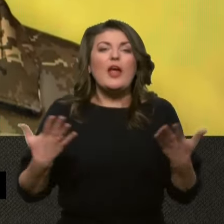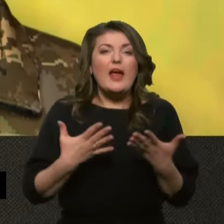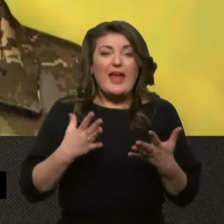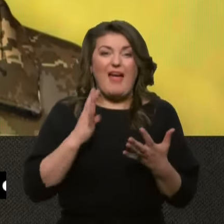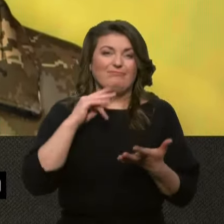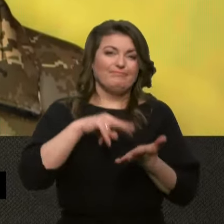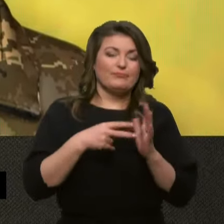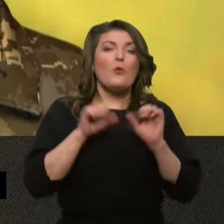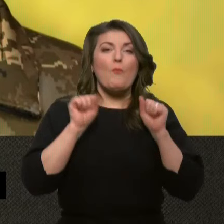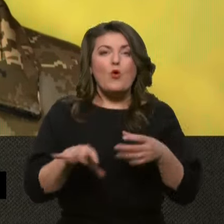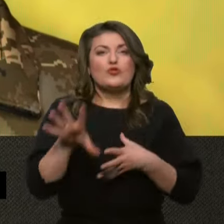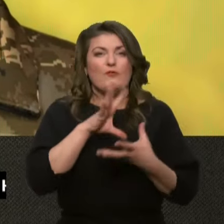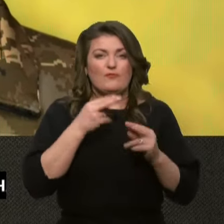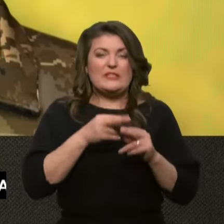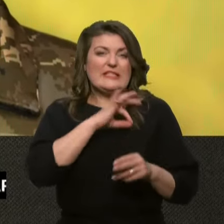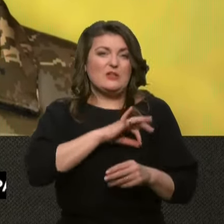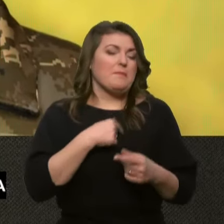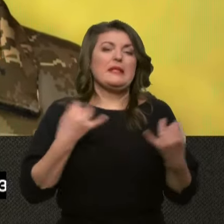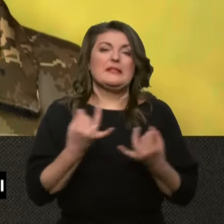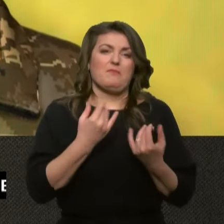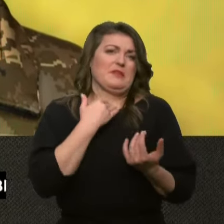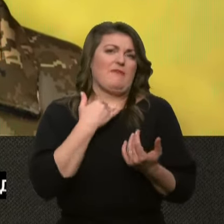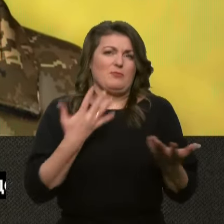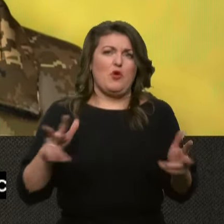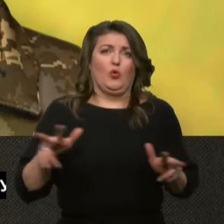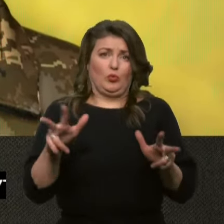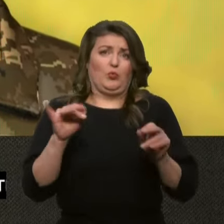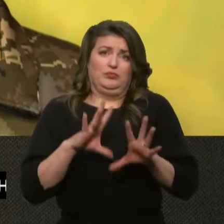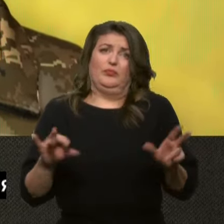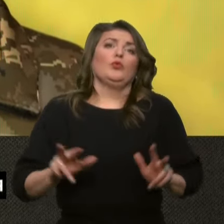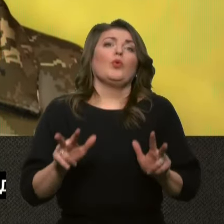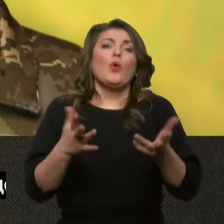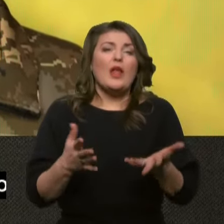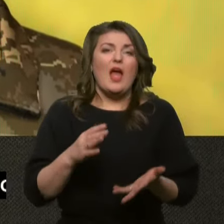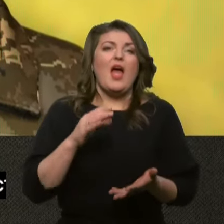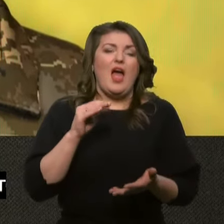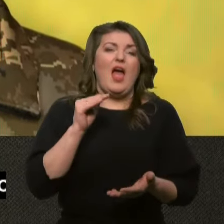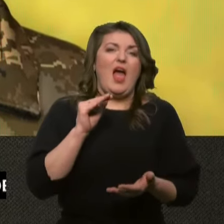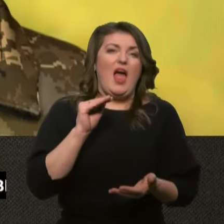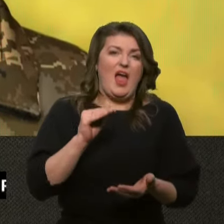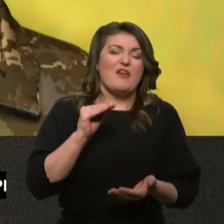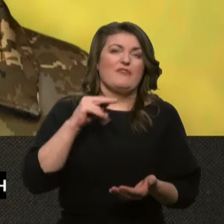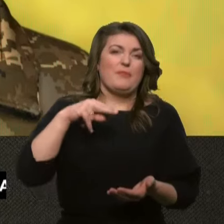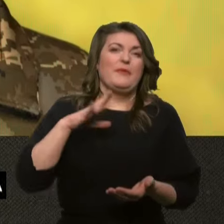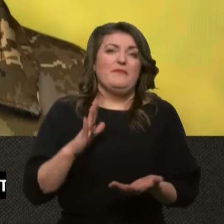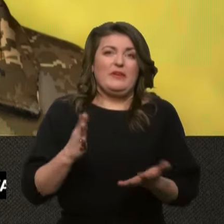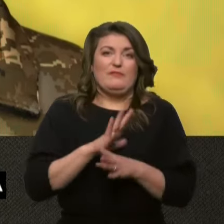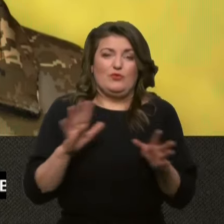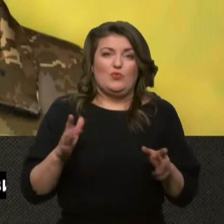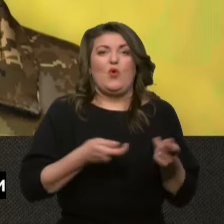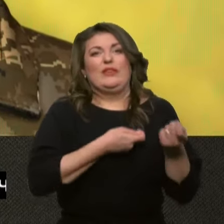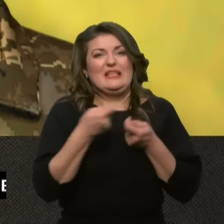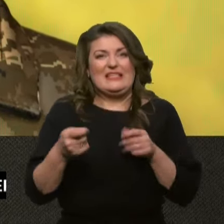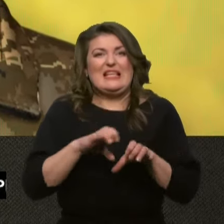в теорії вже можна застосувати? От мені цікаво, ну здавалося б, дрон та й дрон, FPV, несе снаряд та й